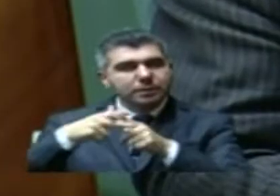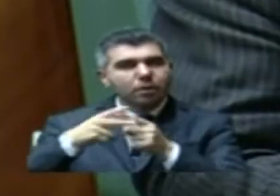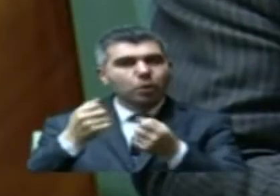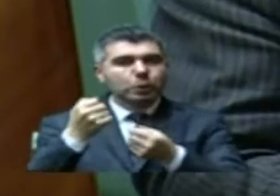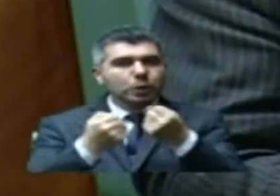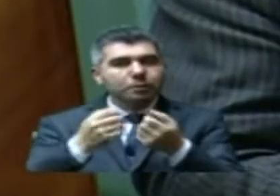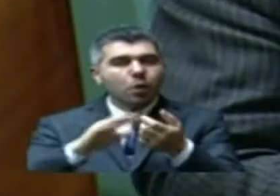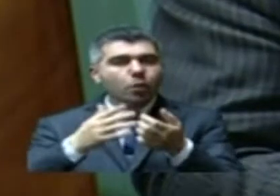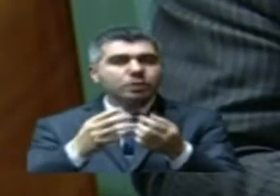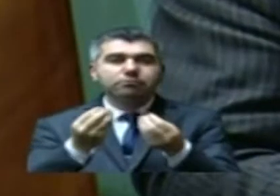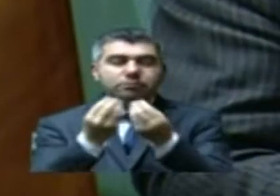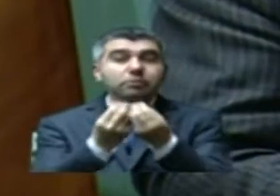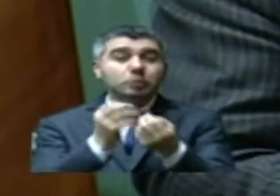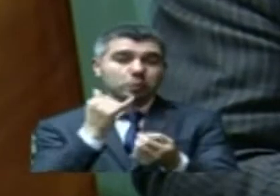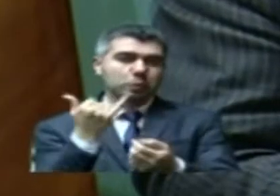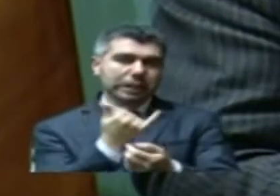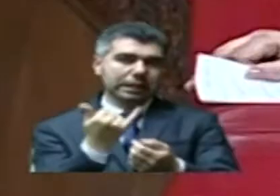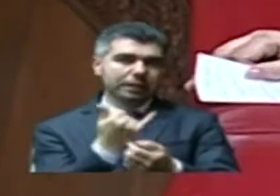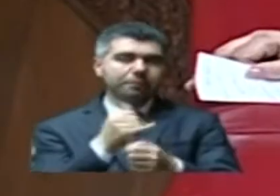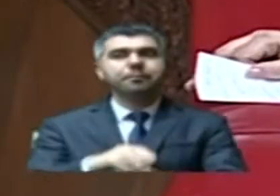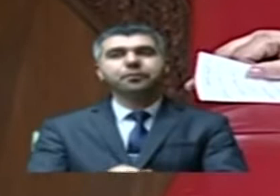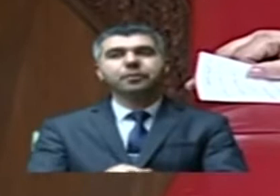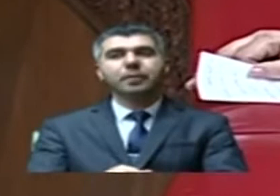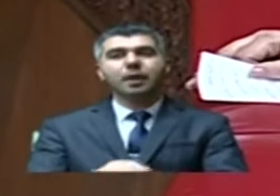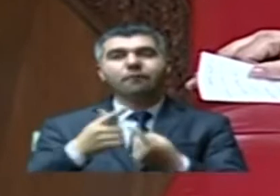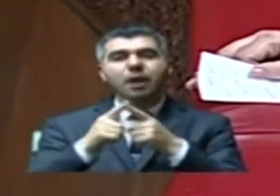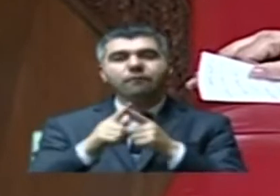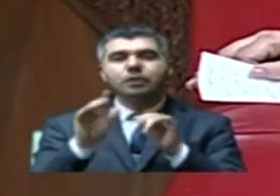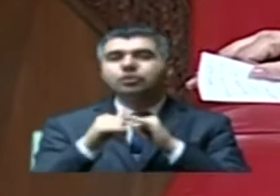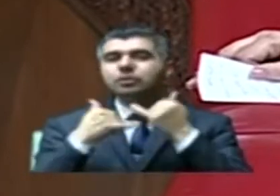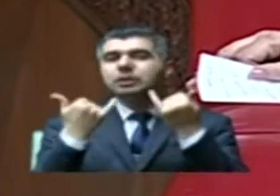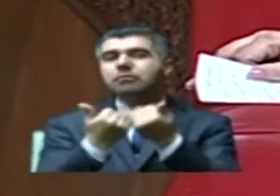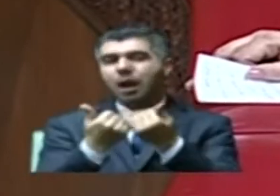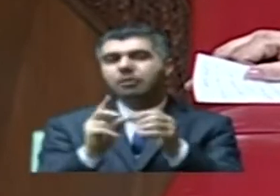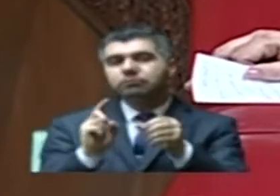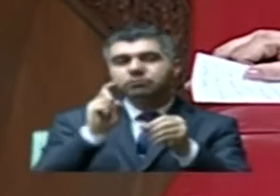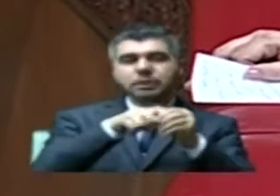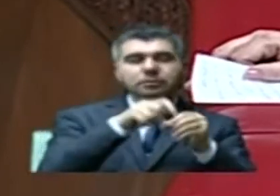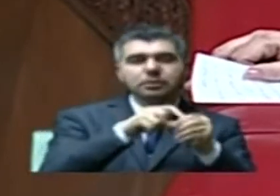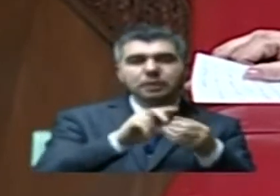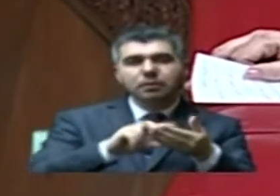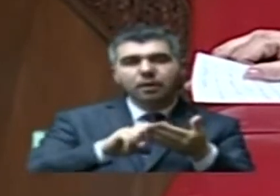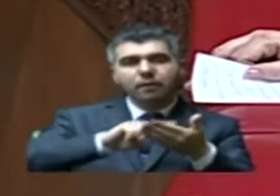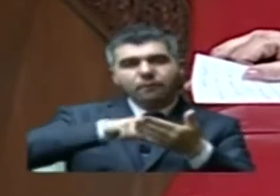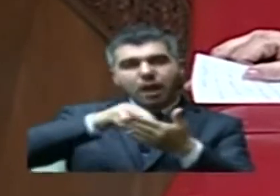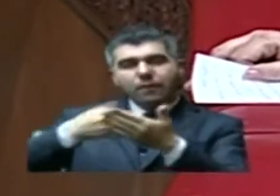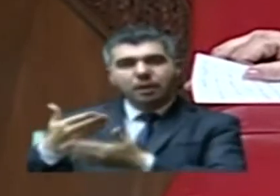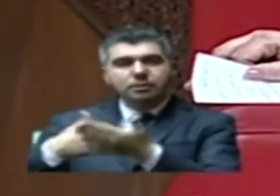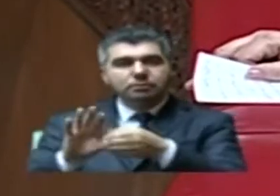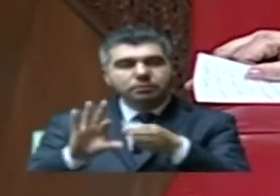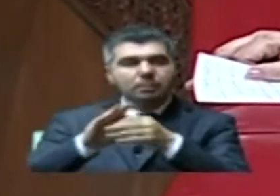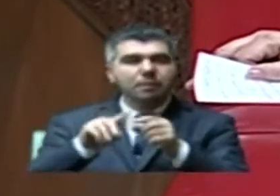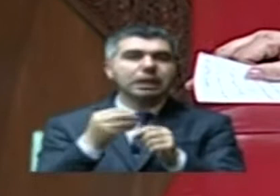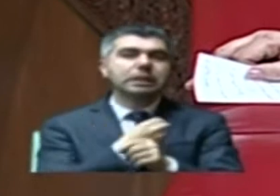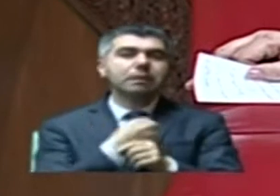كذلك العاملين في هذا المجال هو محور مهم، ولهذا عقدنا مجموعة من الاتفاقيات مع كليات الطب بالنسبة لبعض الحرف